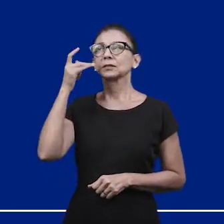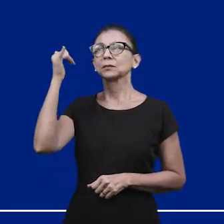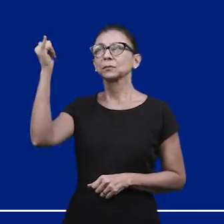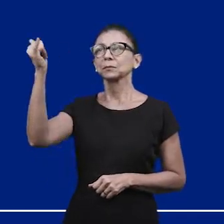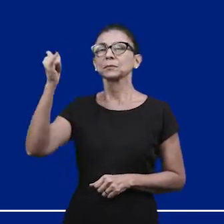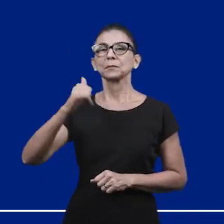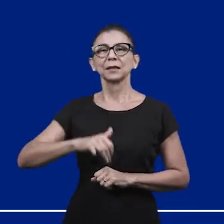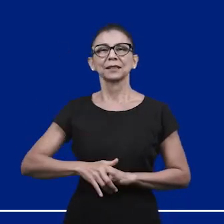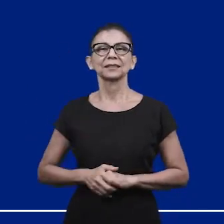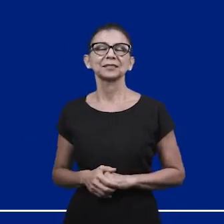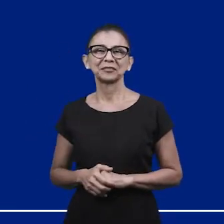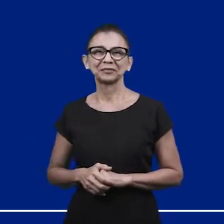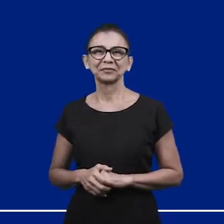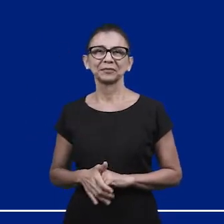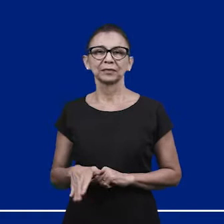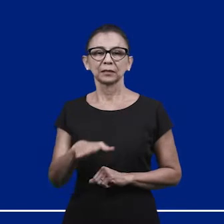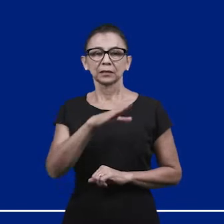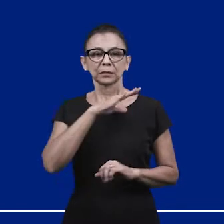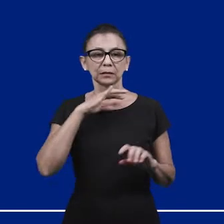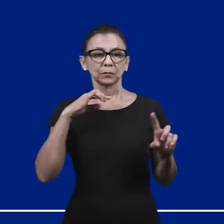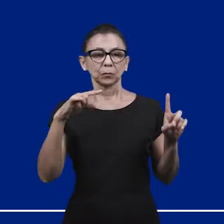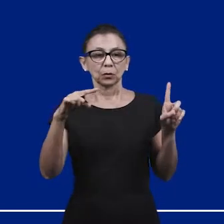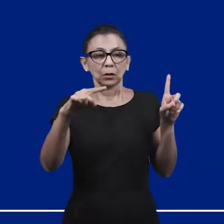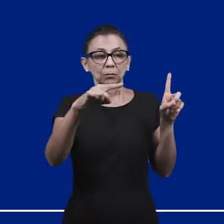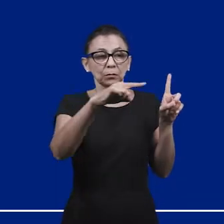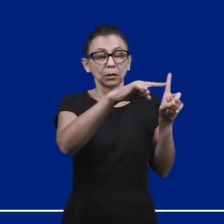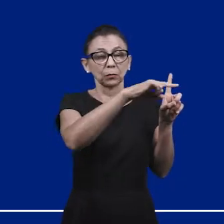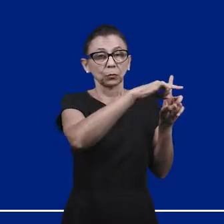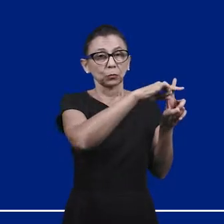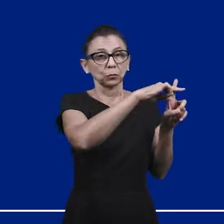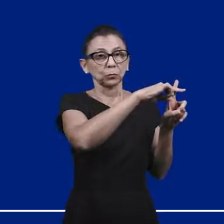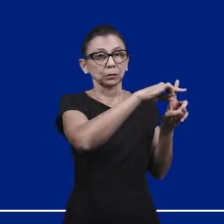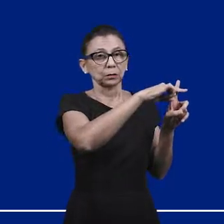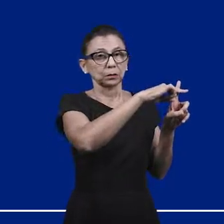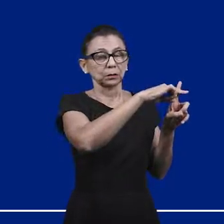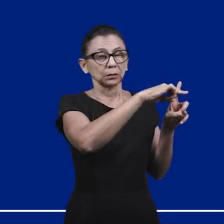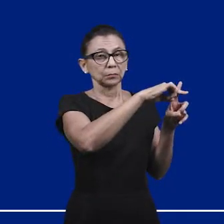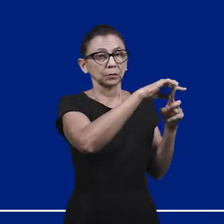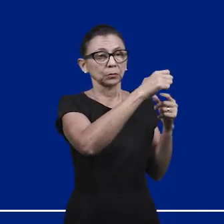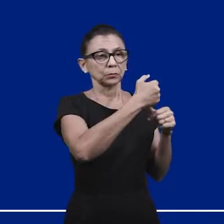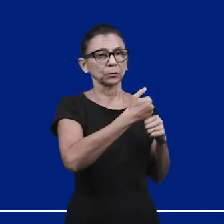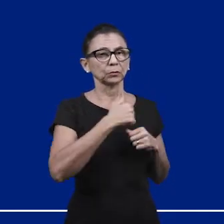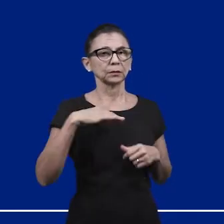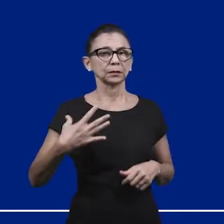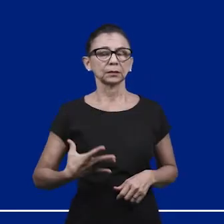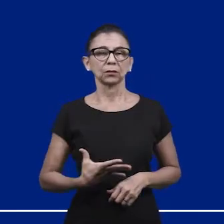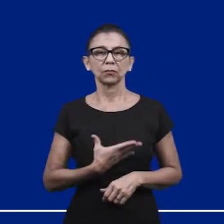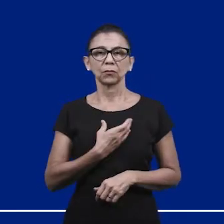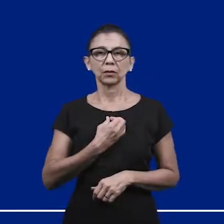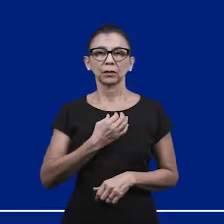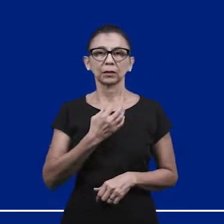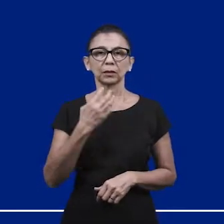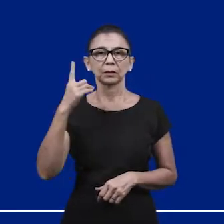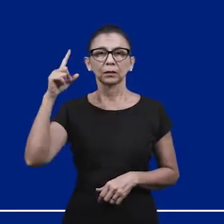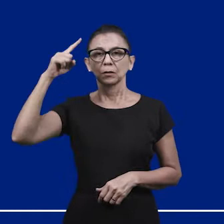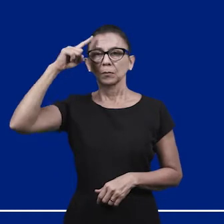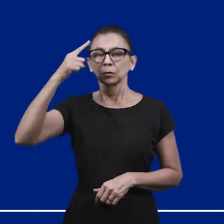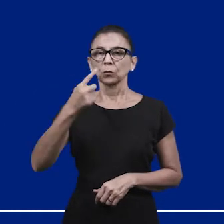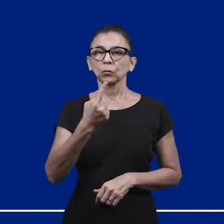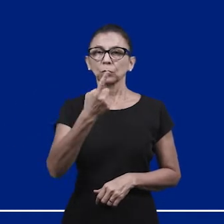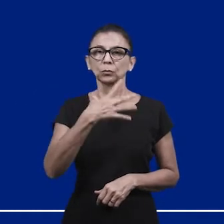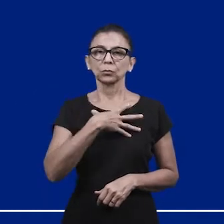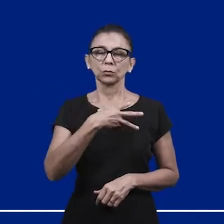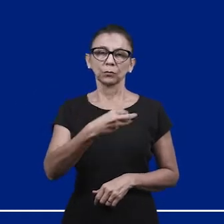L'accès à ce mystère est à travers la révélation du Saint-Esprit. La participation de Paul Ribeiro de Recife,